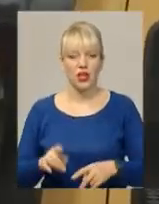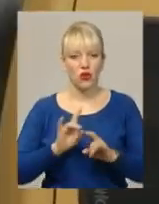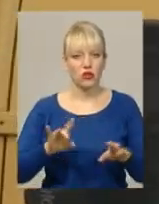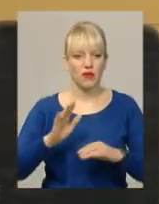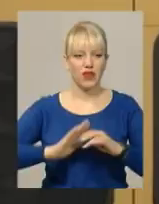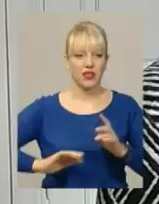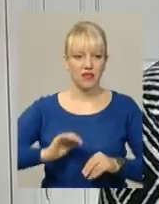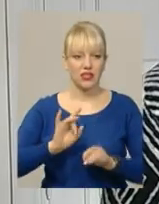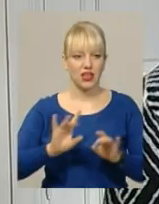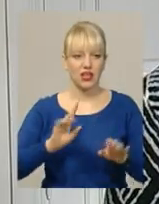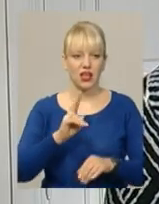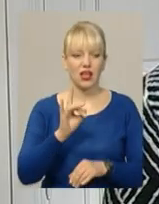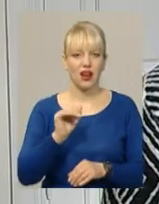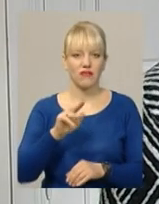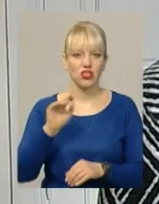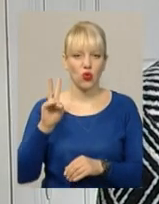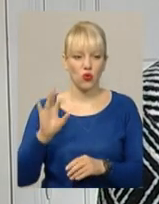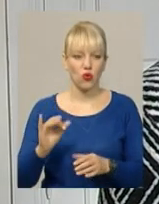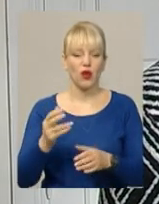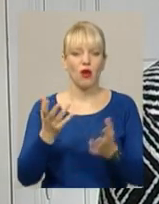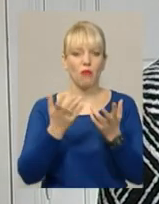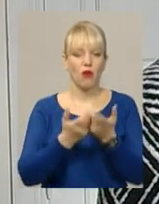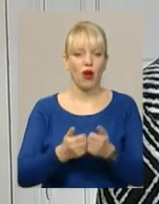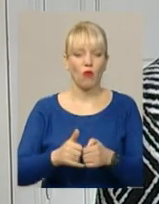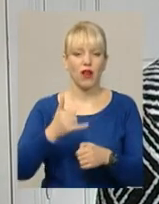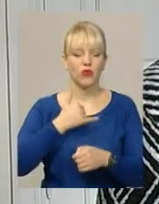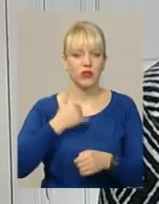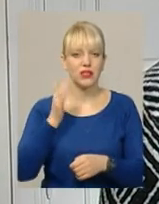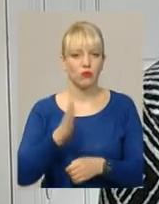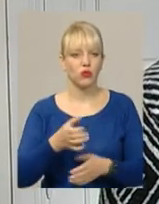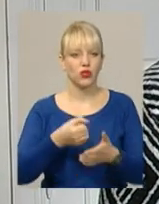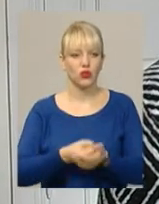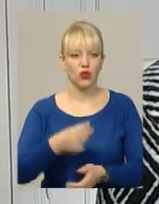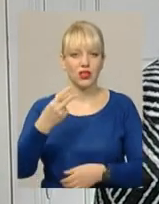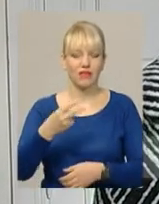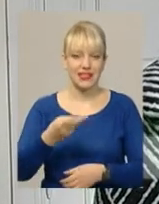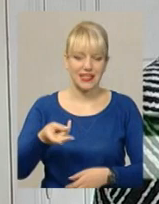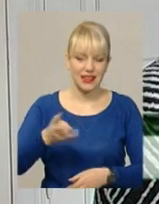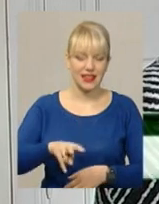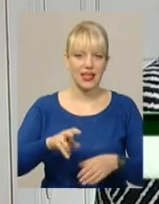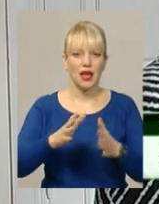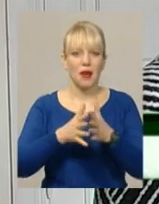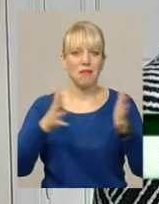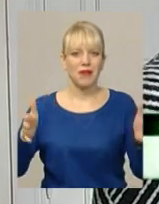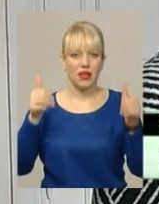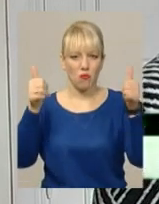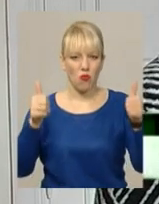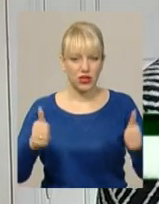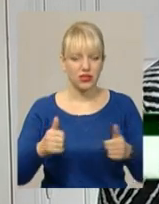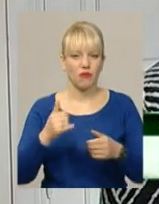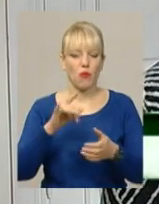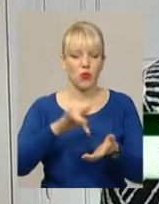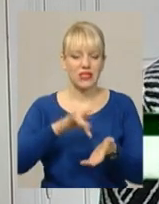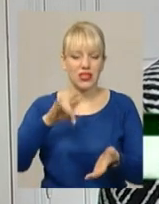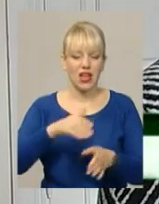Валентина Кравченко. Порахували, що у нас буде до 20 бігбордів по центральній частині міста. Ми їх